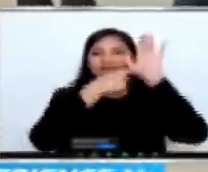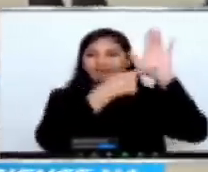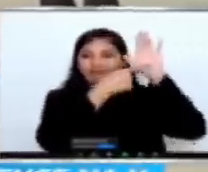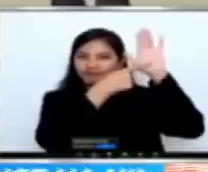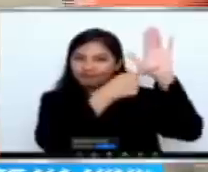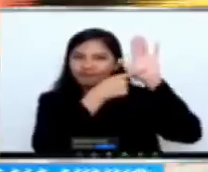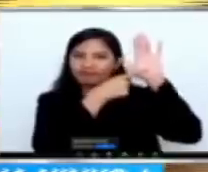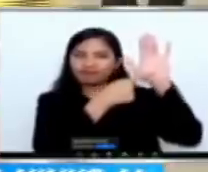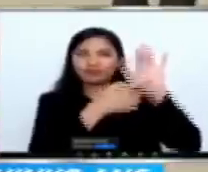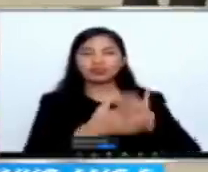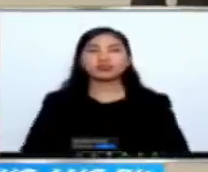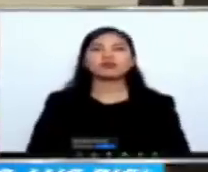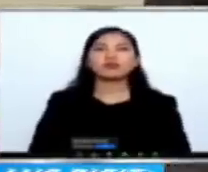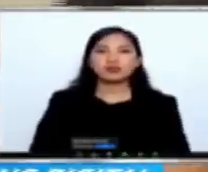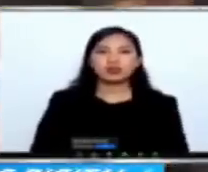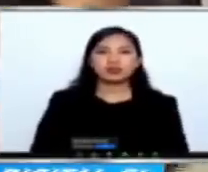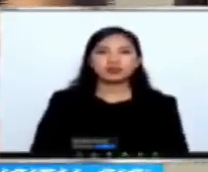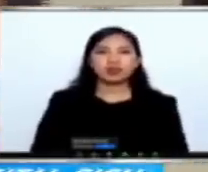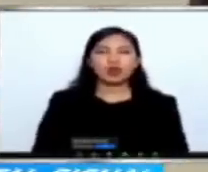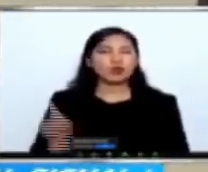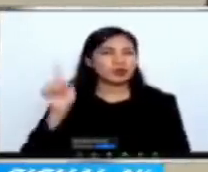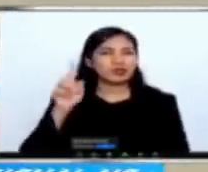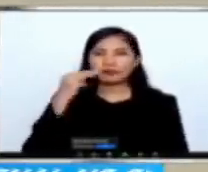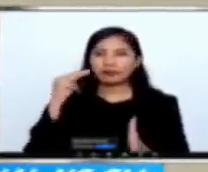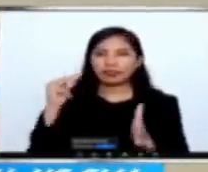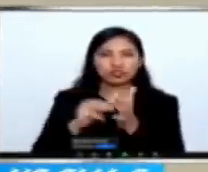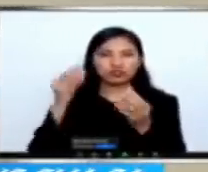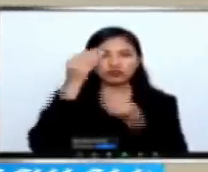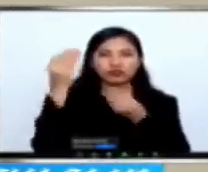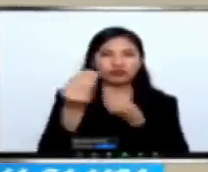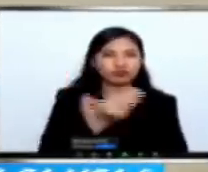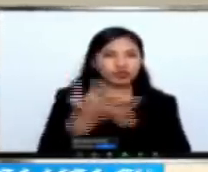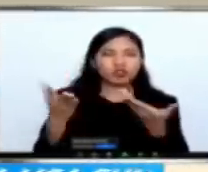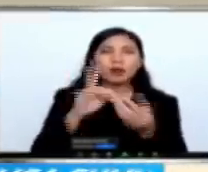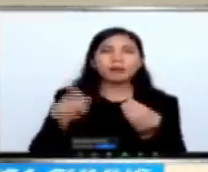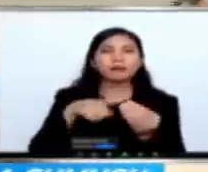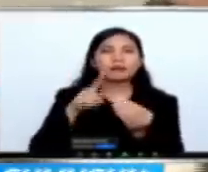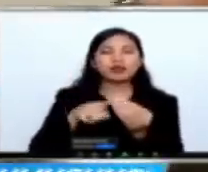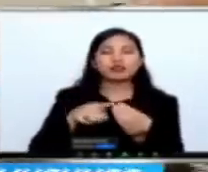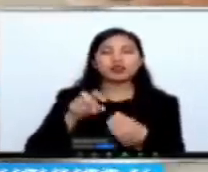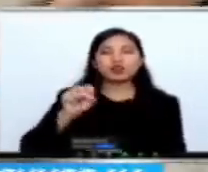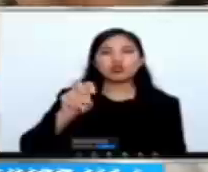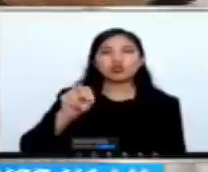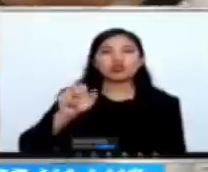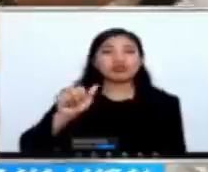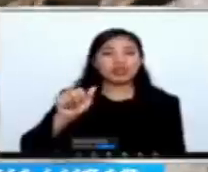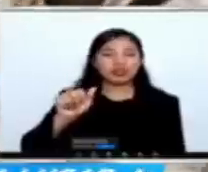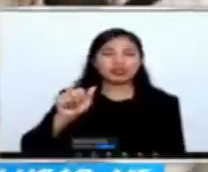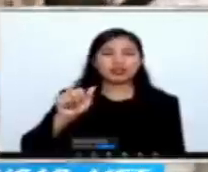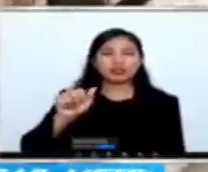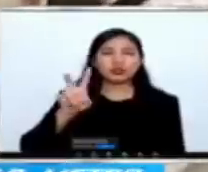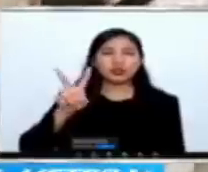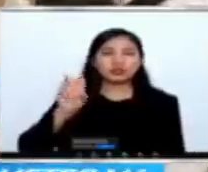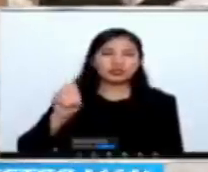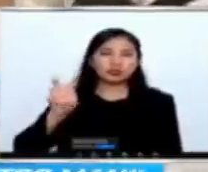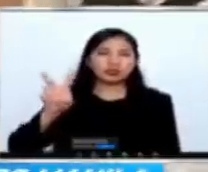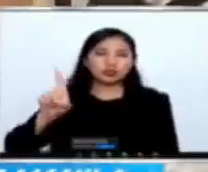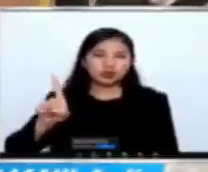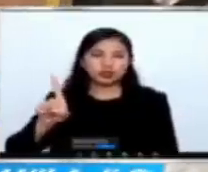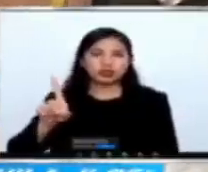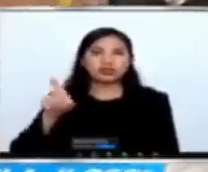Ang pangunahing mensahe raw nila para sa Sona 2021 ay hindi na dapat payagang makapwesto pa muli si